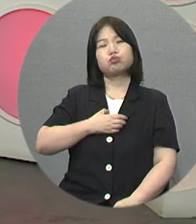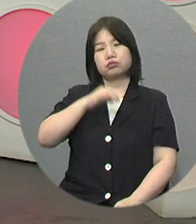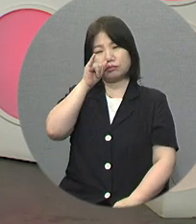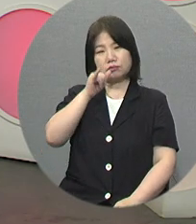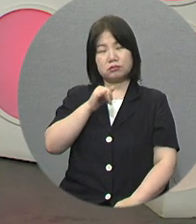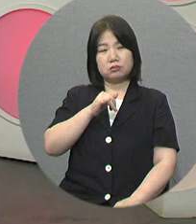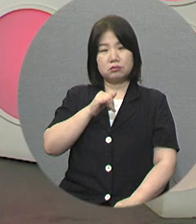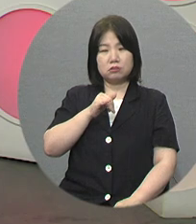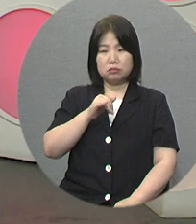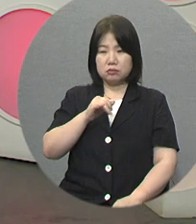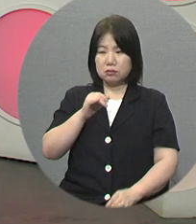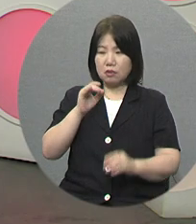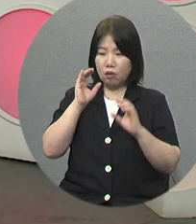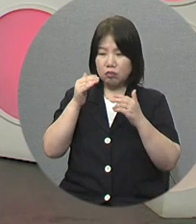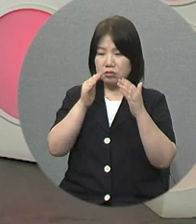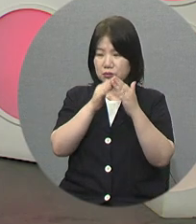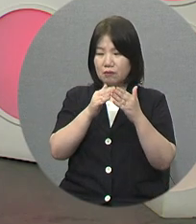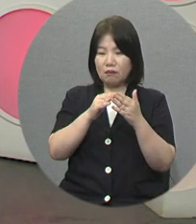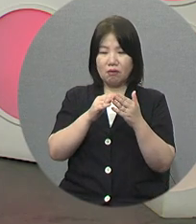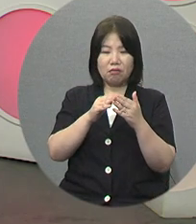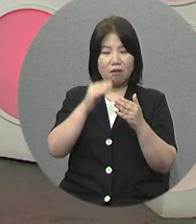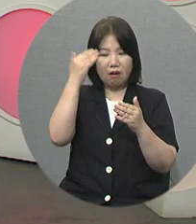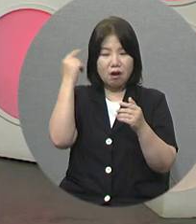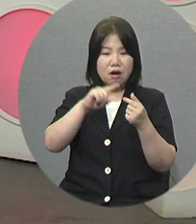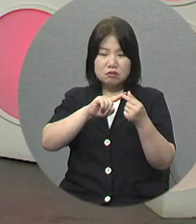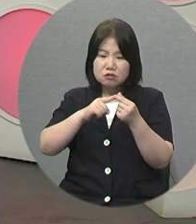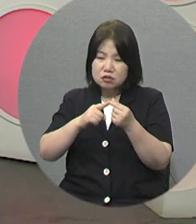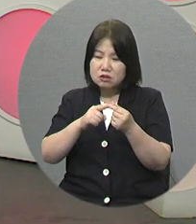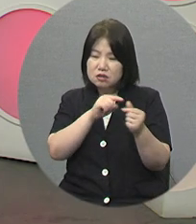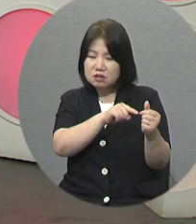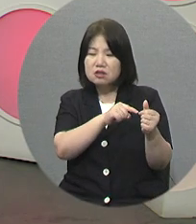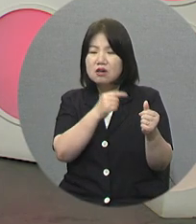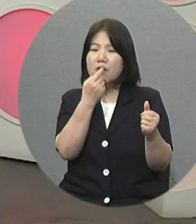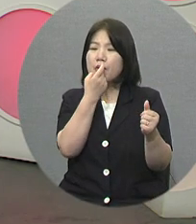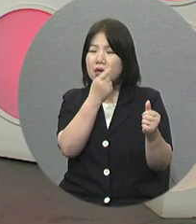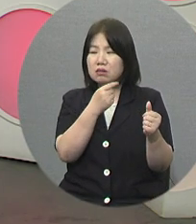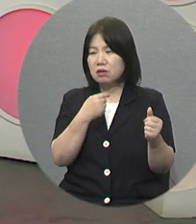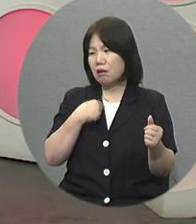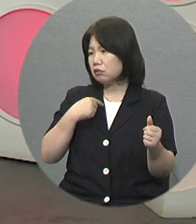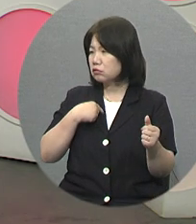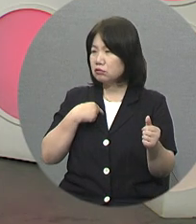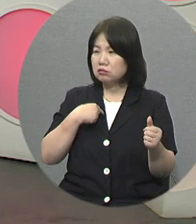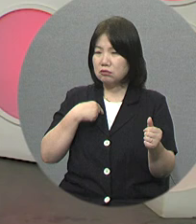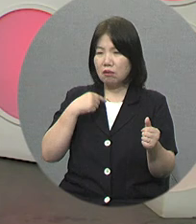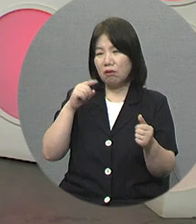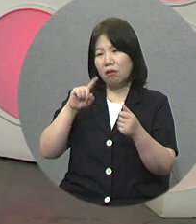어린이집에서 한글을 배울 텐데 할머니인 제가 글을 몰랐습니다.